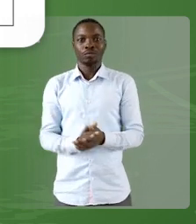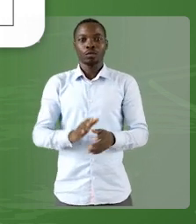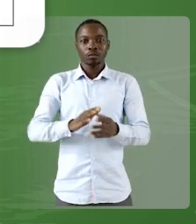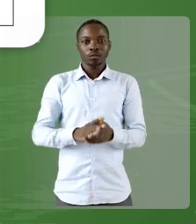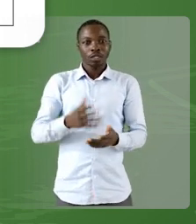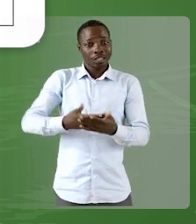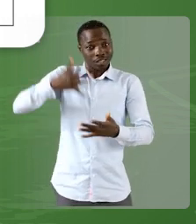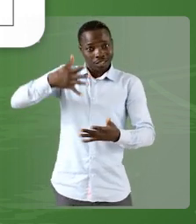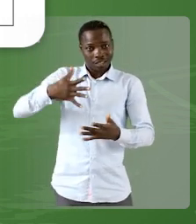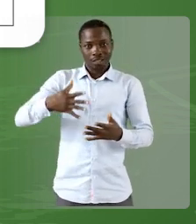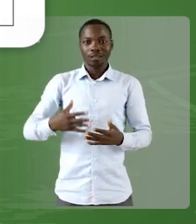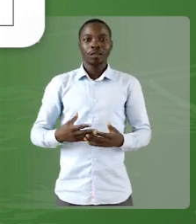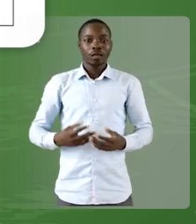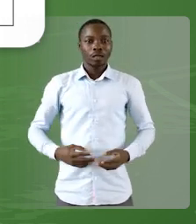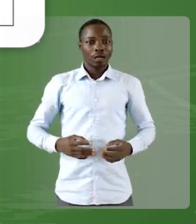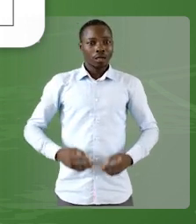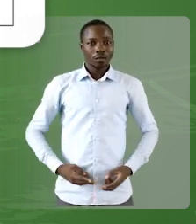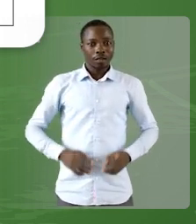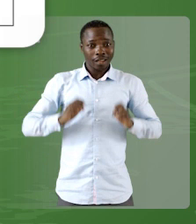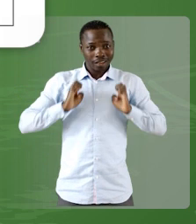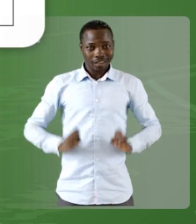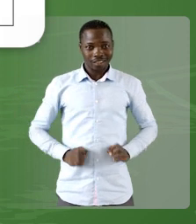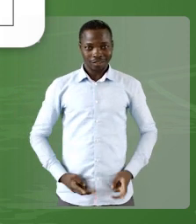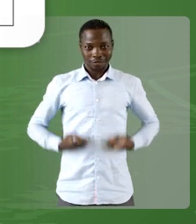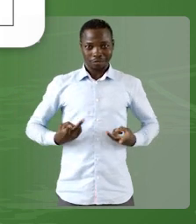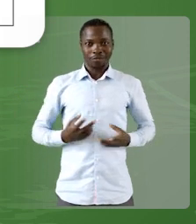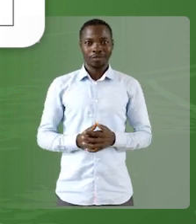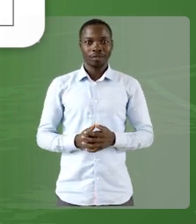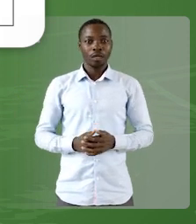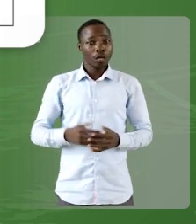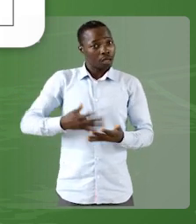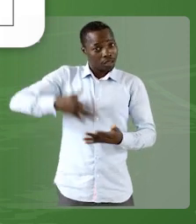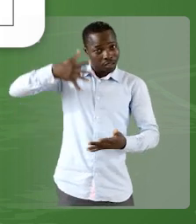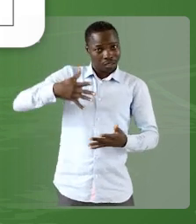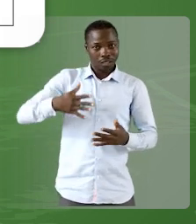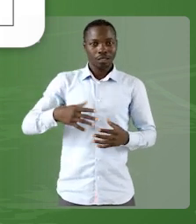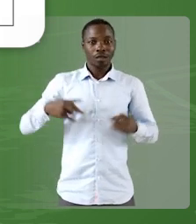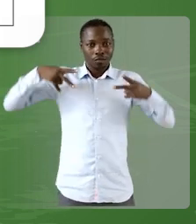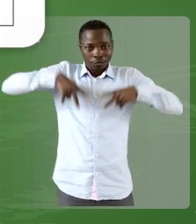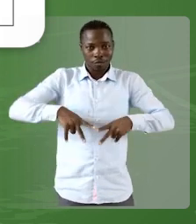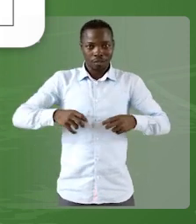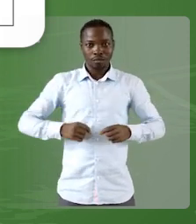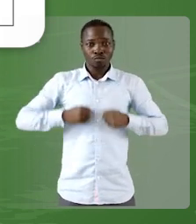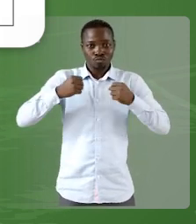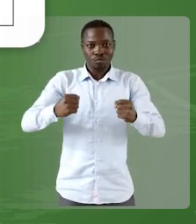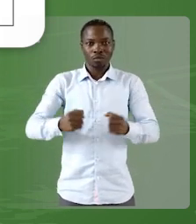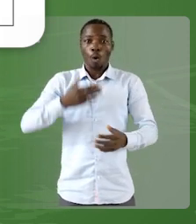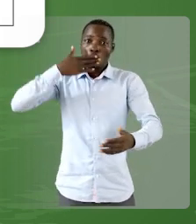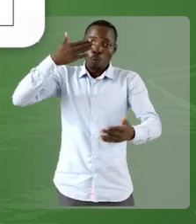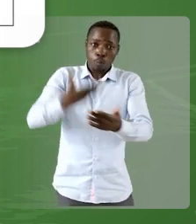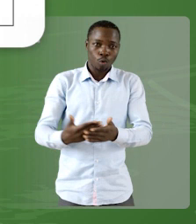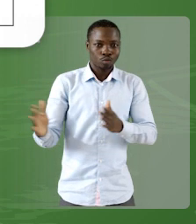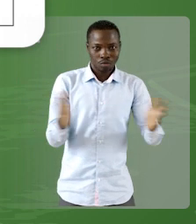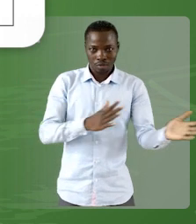richesse en micro-organismes, richesse en sels minéraux, bonne aération